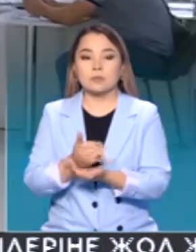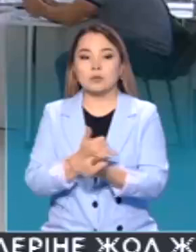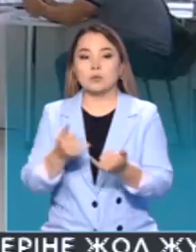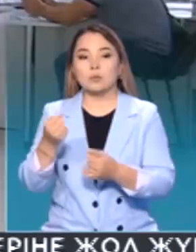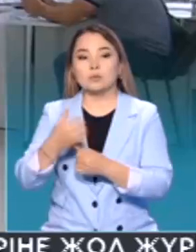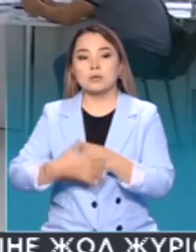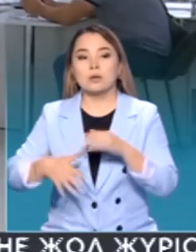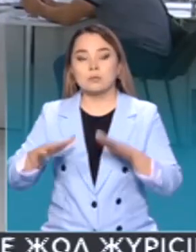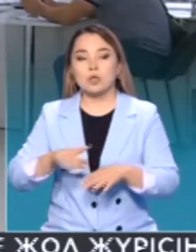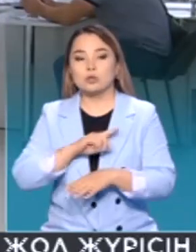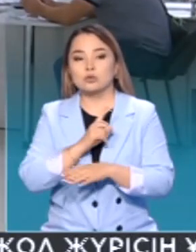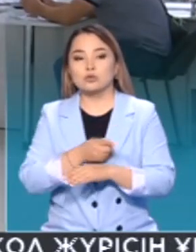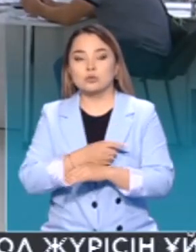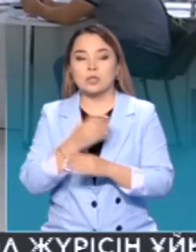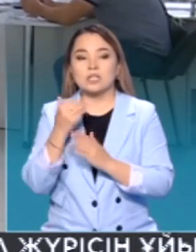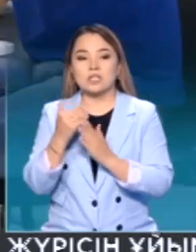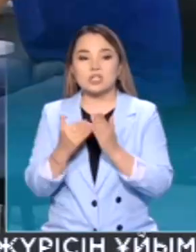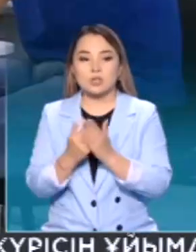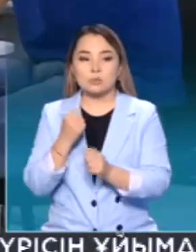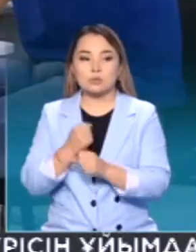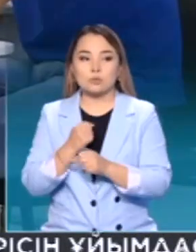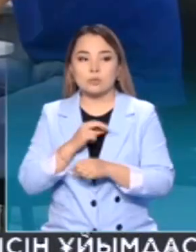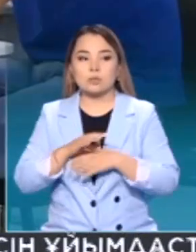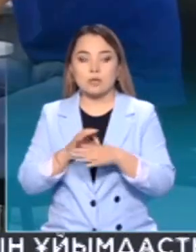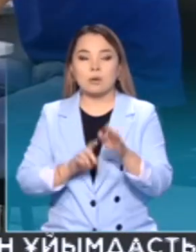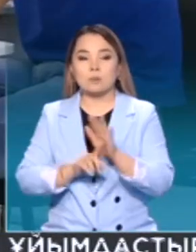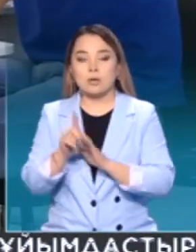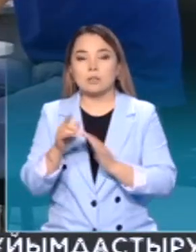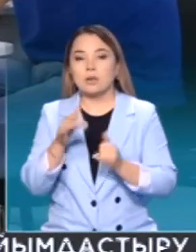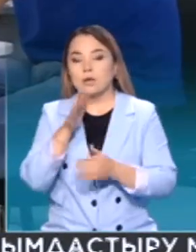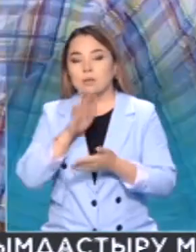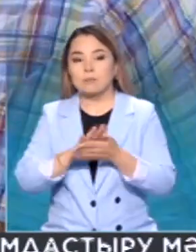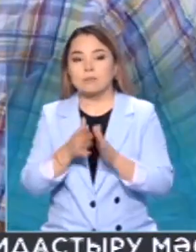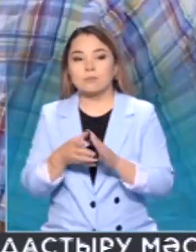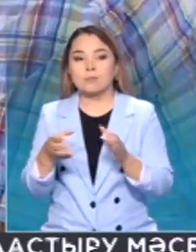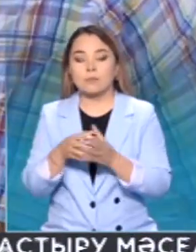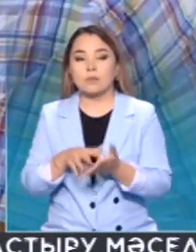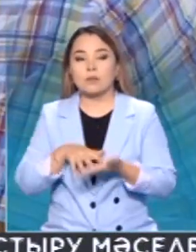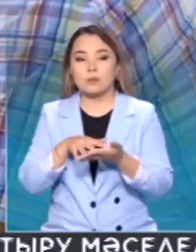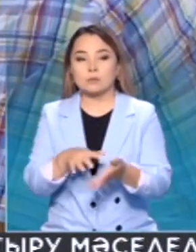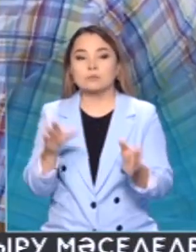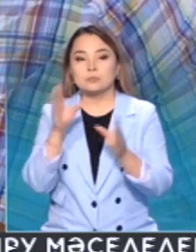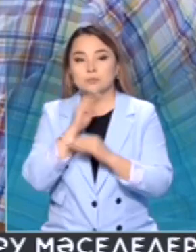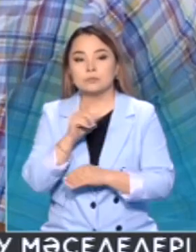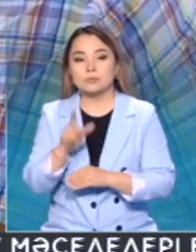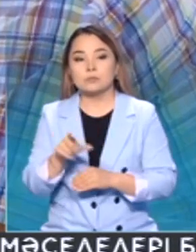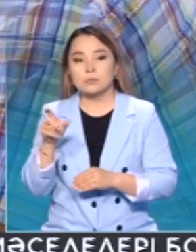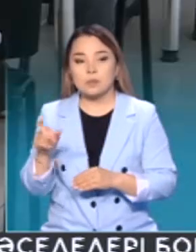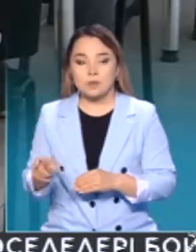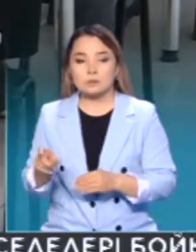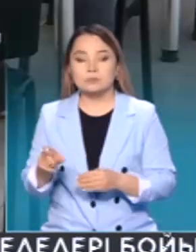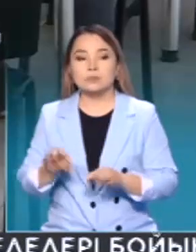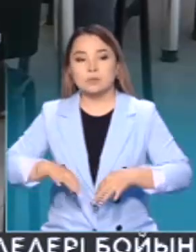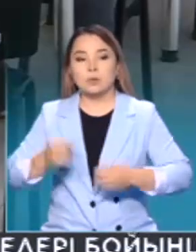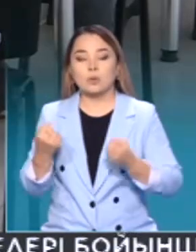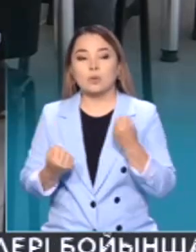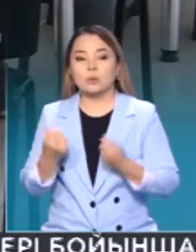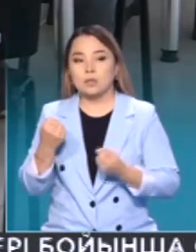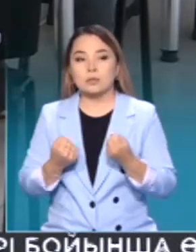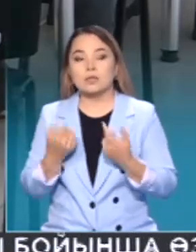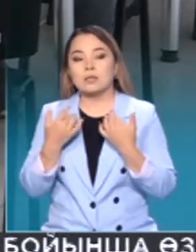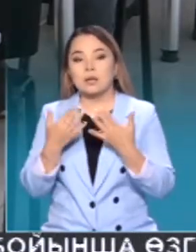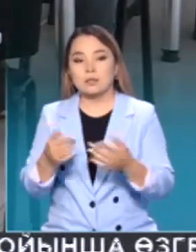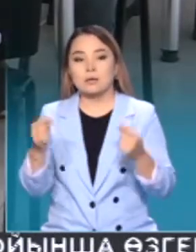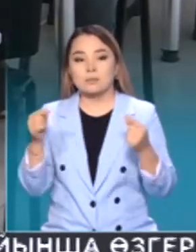көрсету орталықтары күшейтілген режимге көшті. Межелі мерзімге дейін өтінім беріп үлгерген азаматтардың автокөліктері